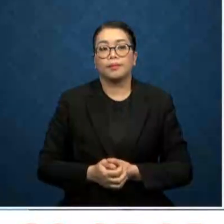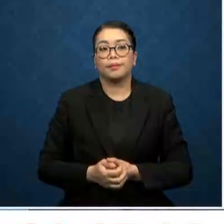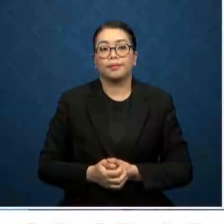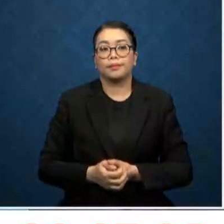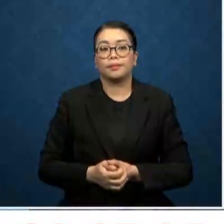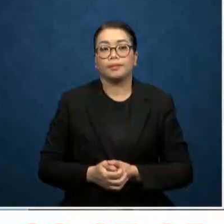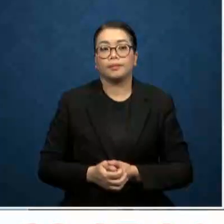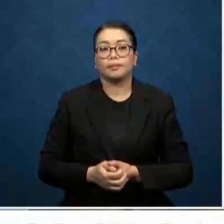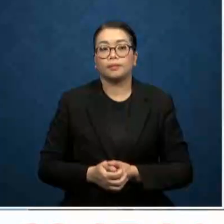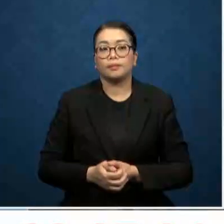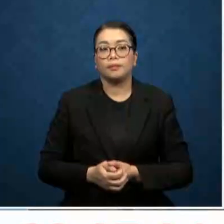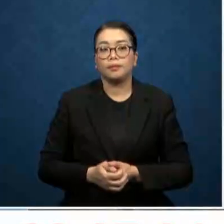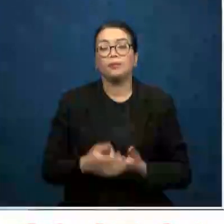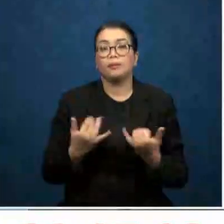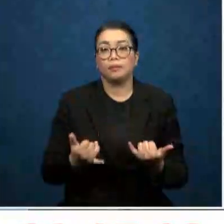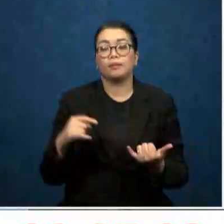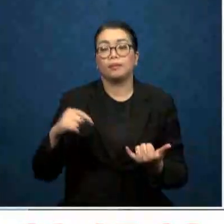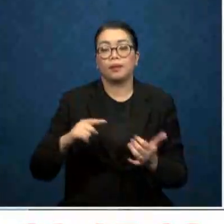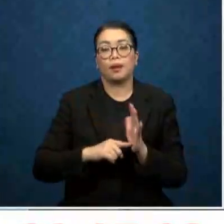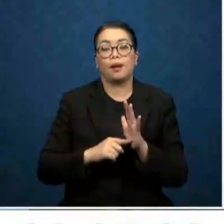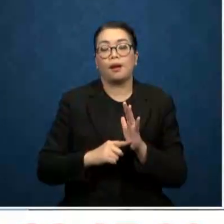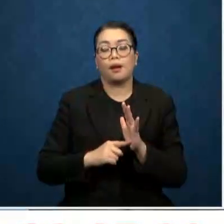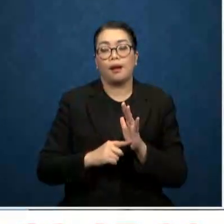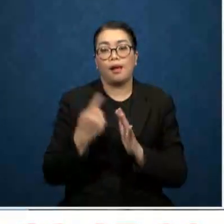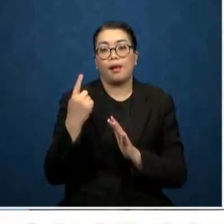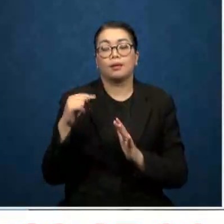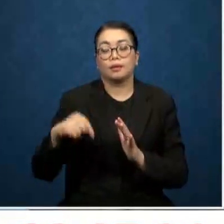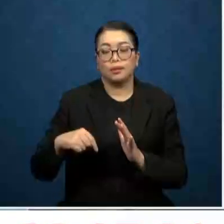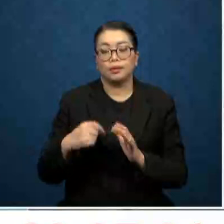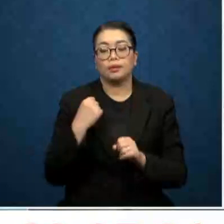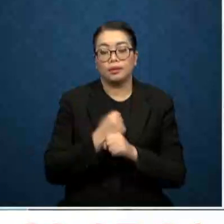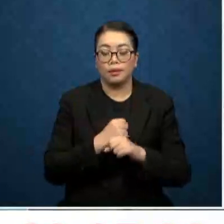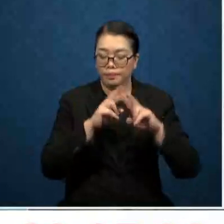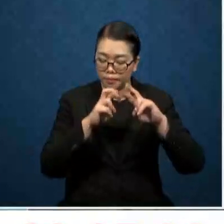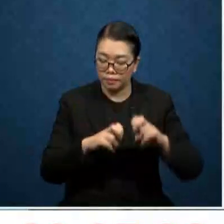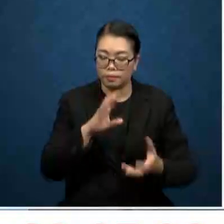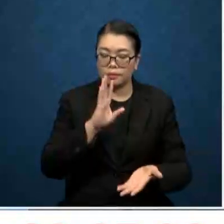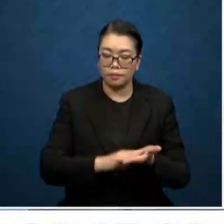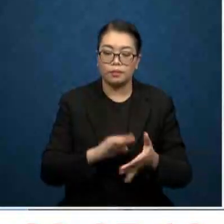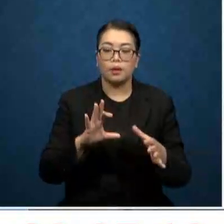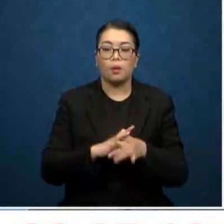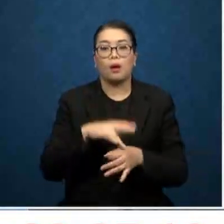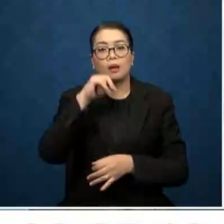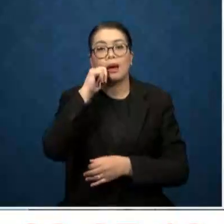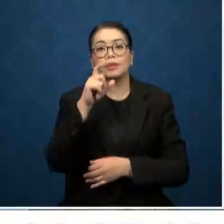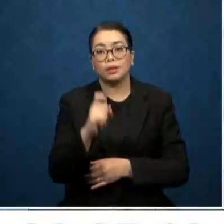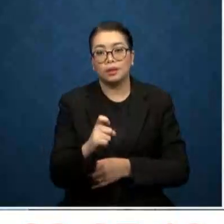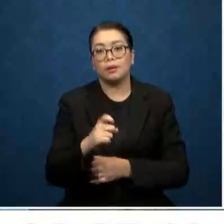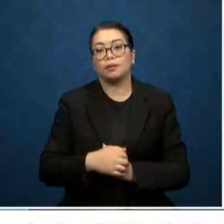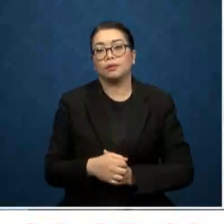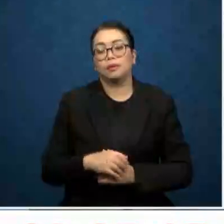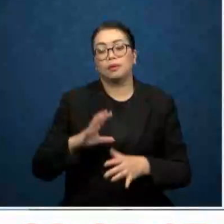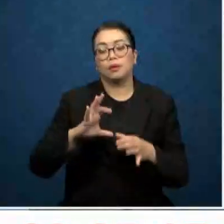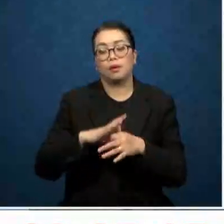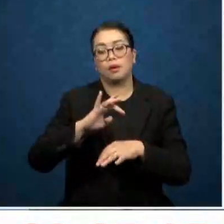ว่าครั้งนี้เป็นครั้งแรกของการทำการศึกษาเรื่องที่เกี่ยวข้องกับสิ่ง